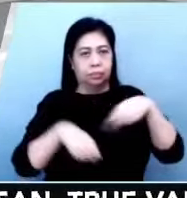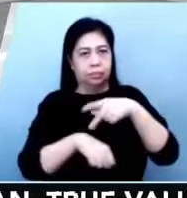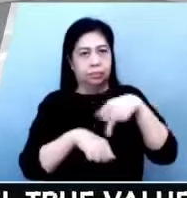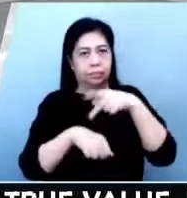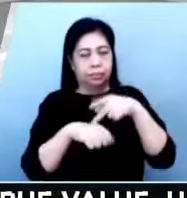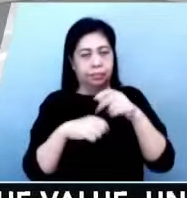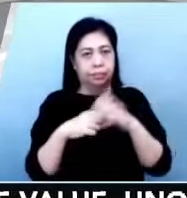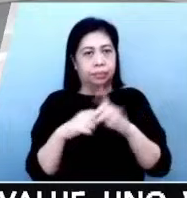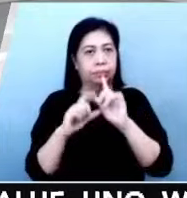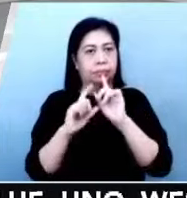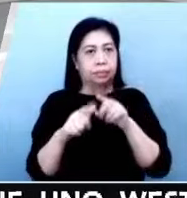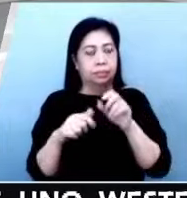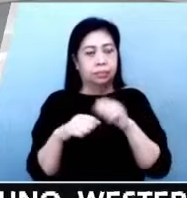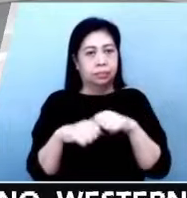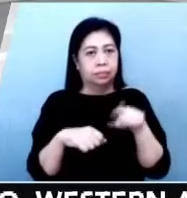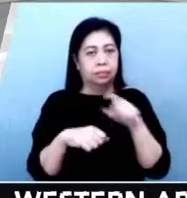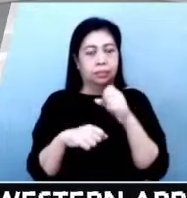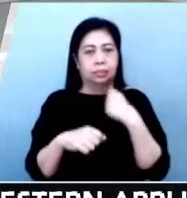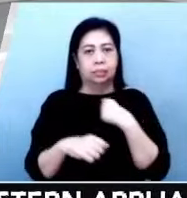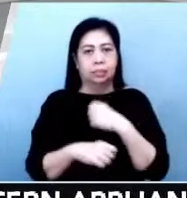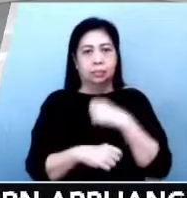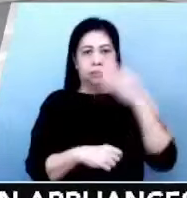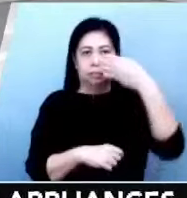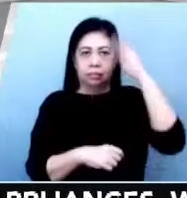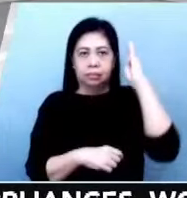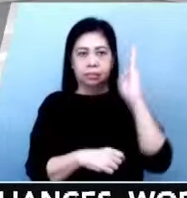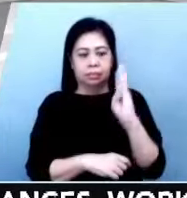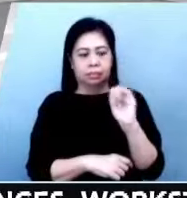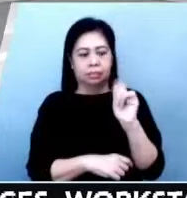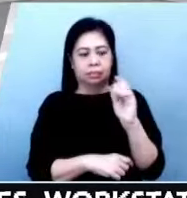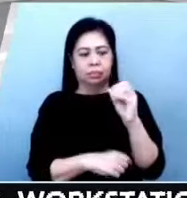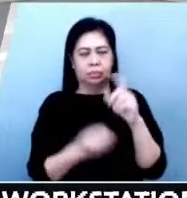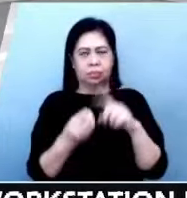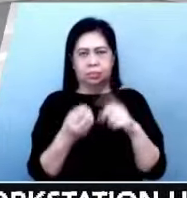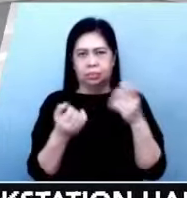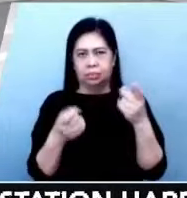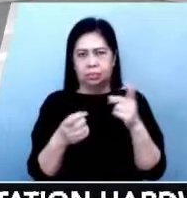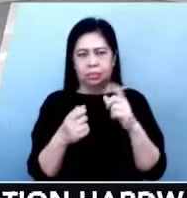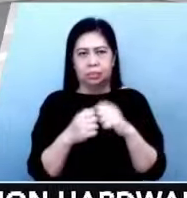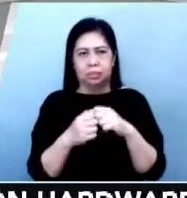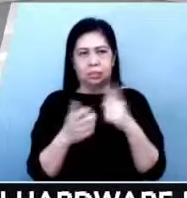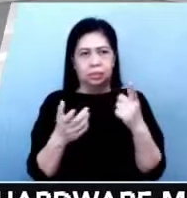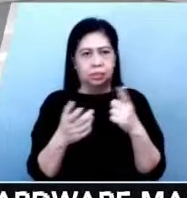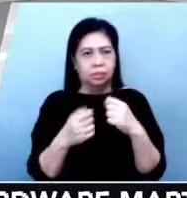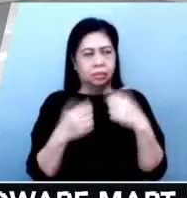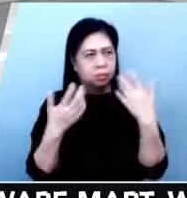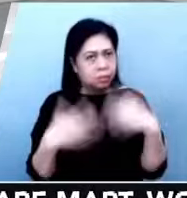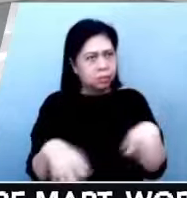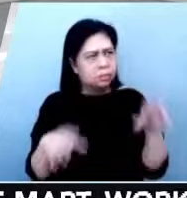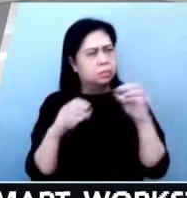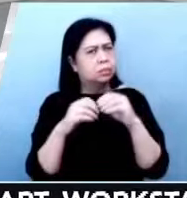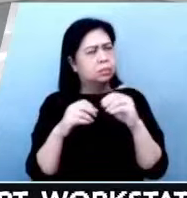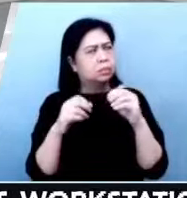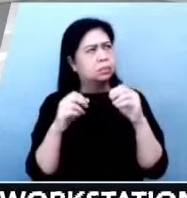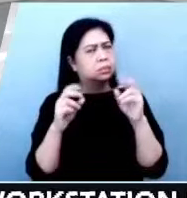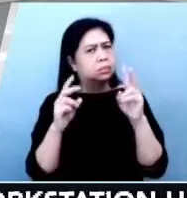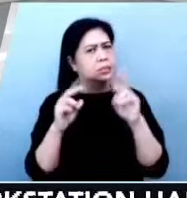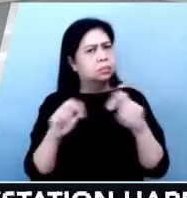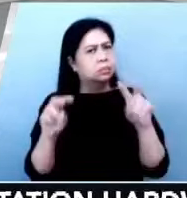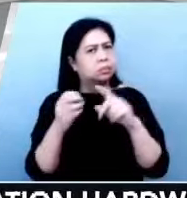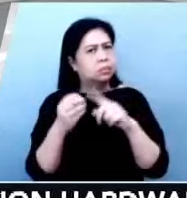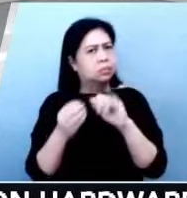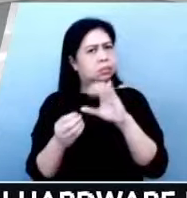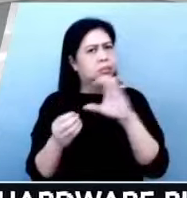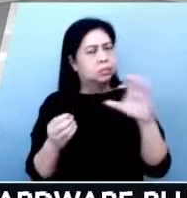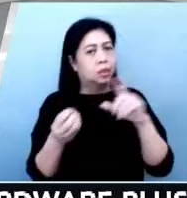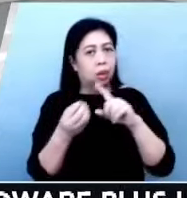yan sa pahayag ni Senador Bato de la Rosa kaugnay sa sinasabing pagtatapos ng investigasyon ng ICC kaugnay ng Duterte